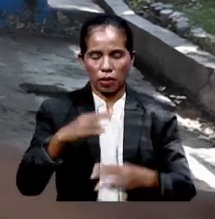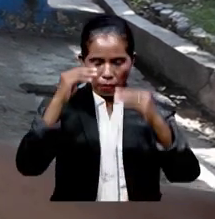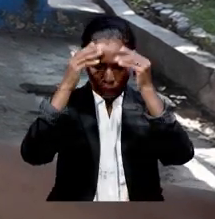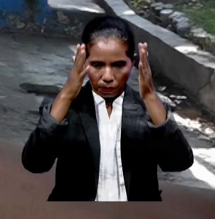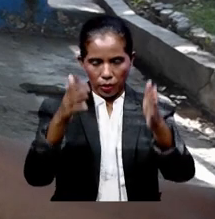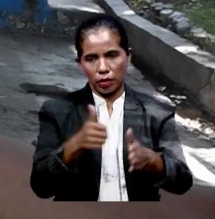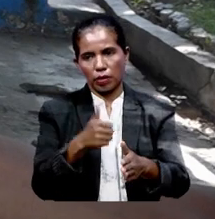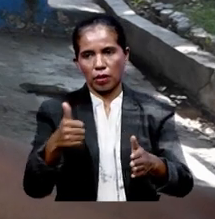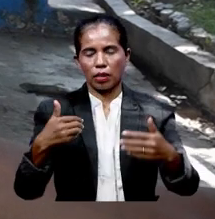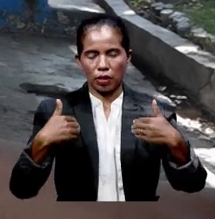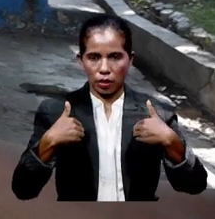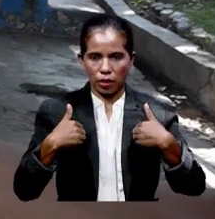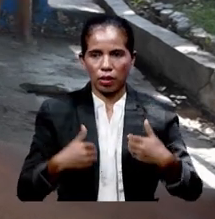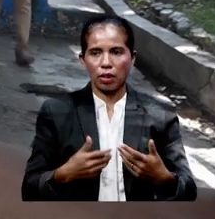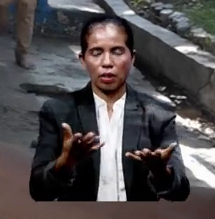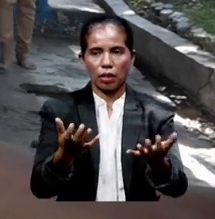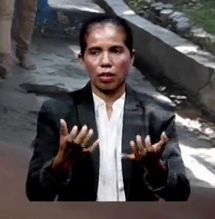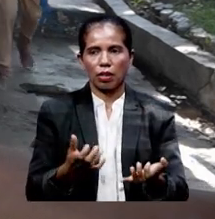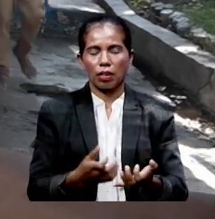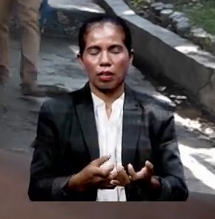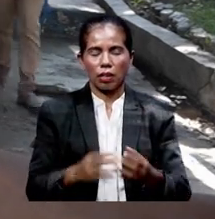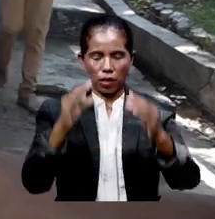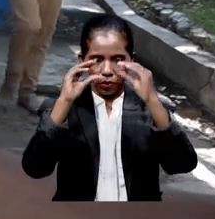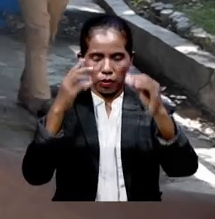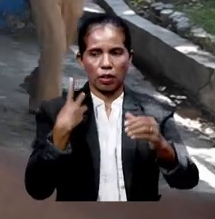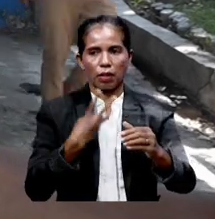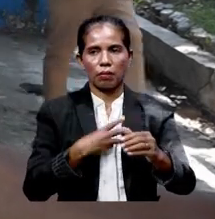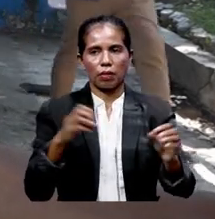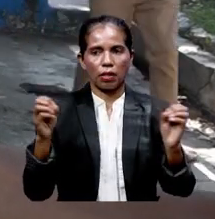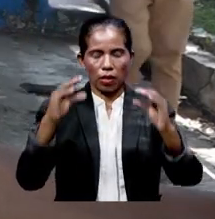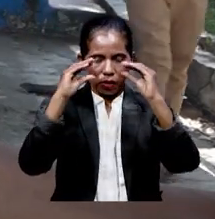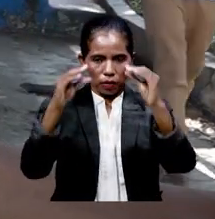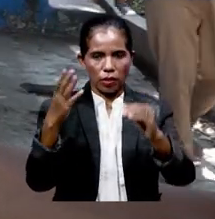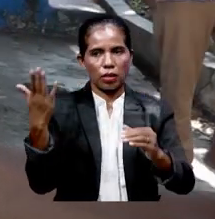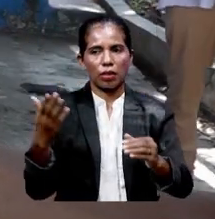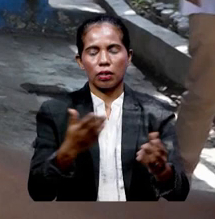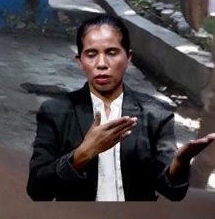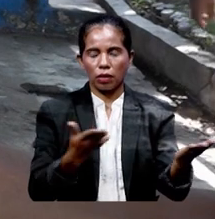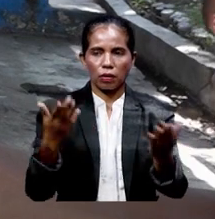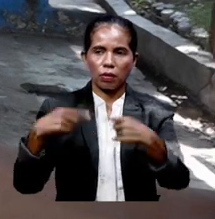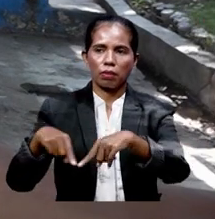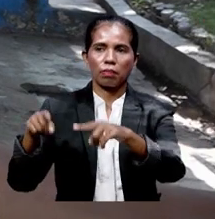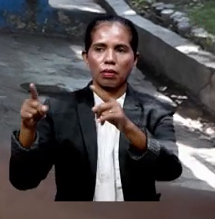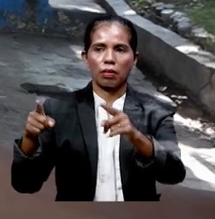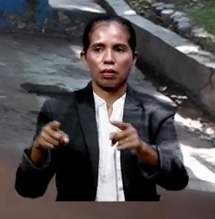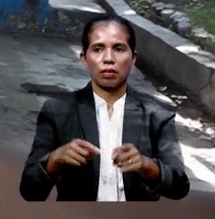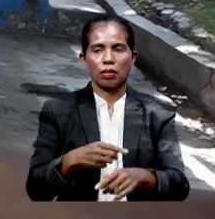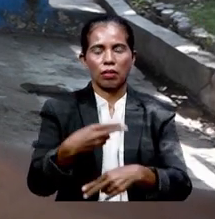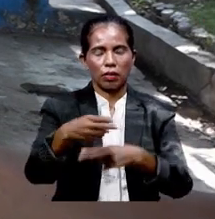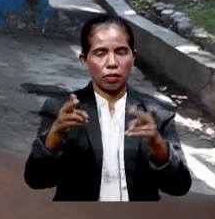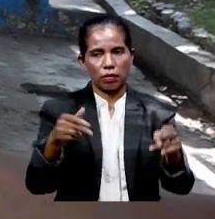balu iha hakarak duni hanuri ngami maski lah hanuri nya salaram sirlori ba iha sala eti